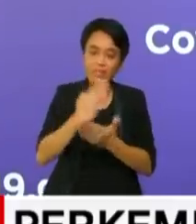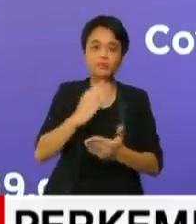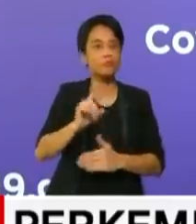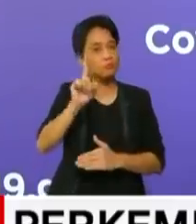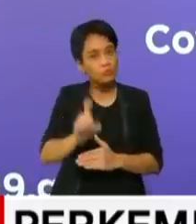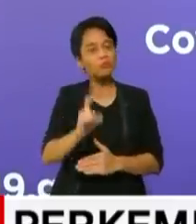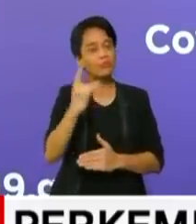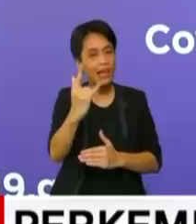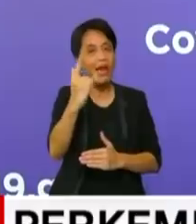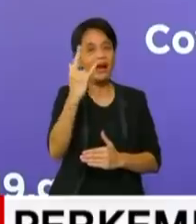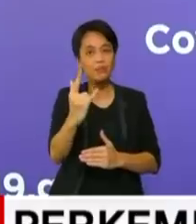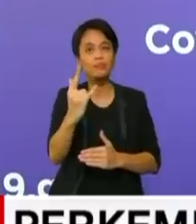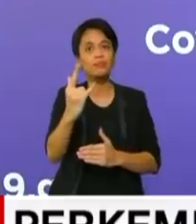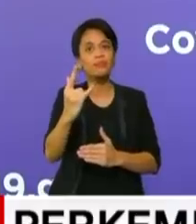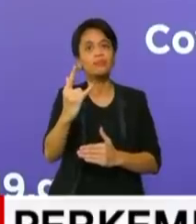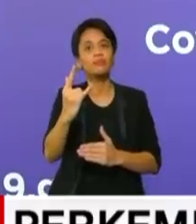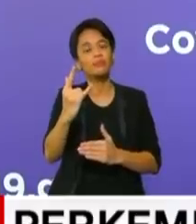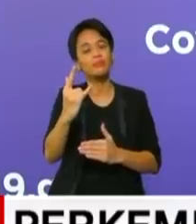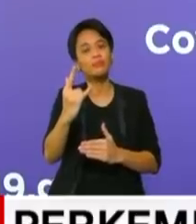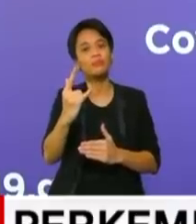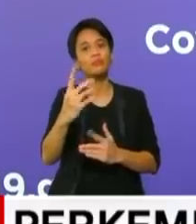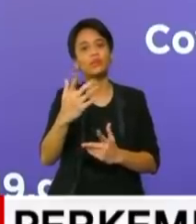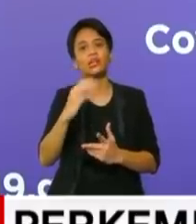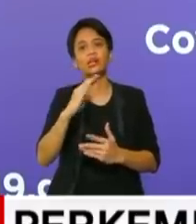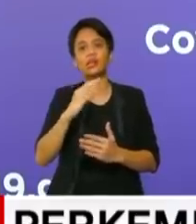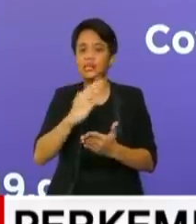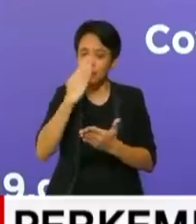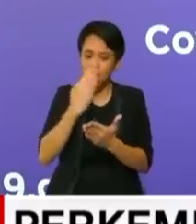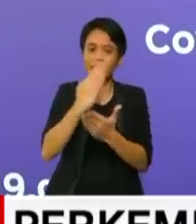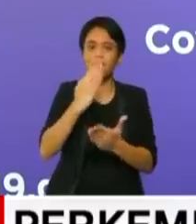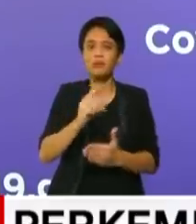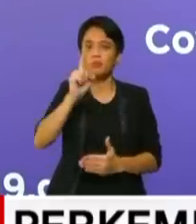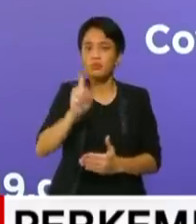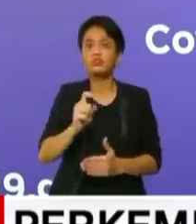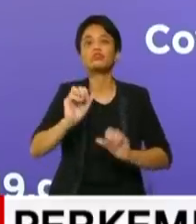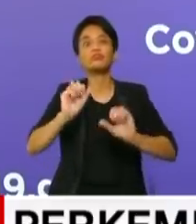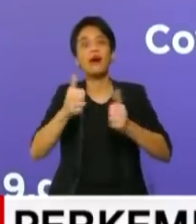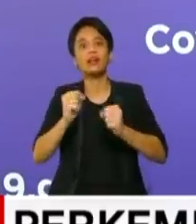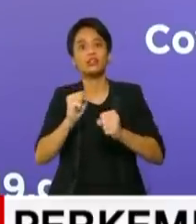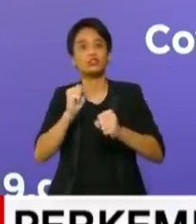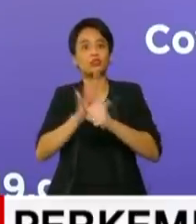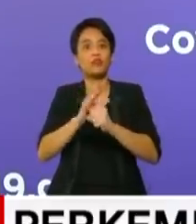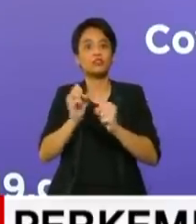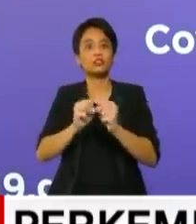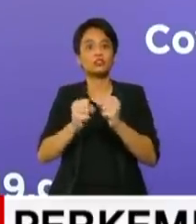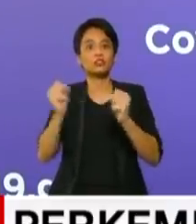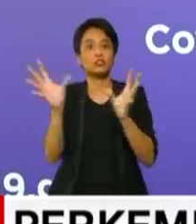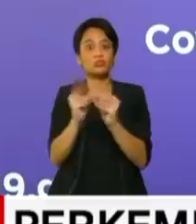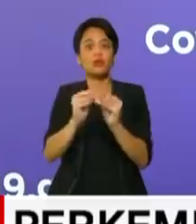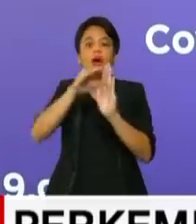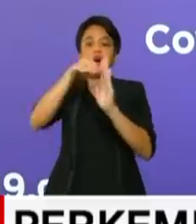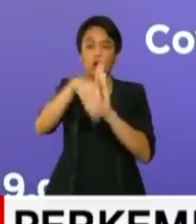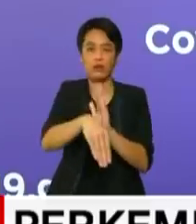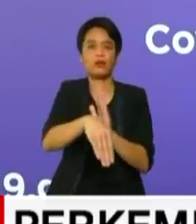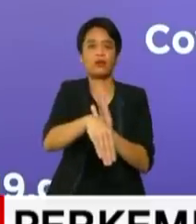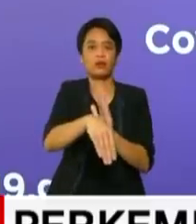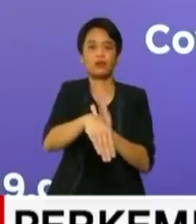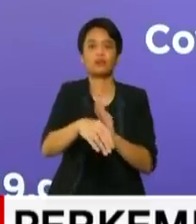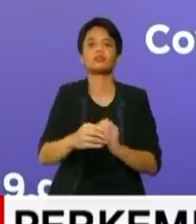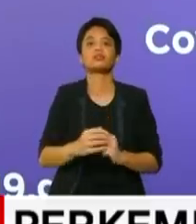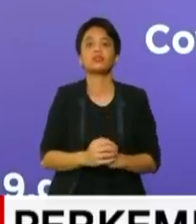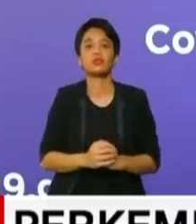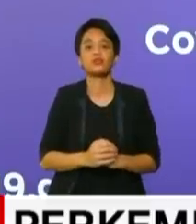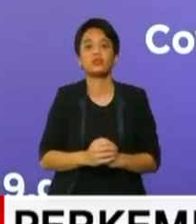kita tetap bisa menekan jumlah kasus ini. Kita harus menurunkan